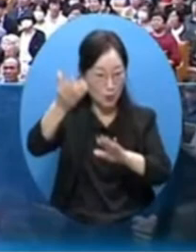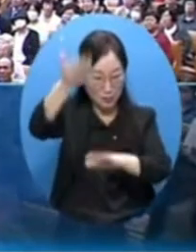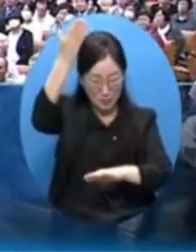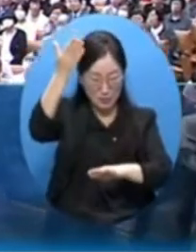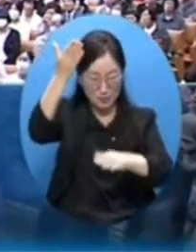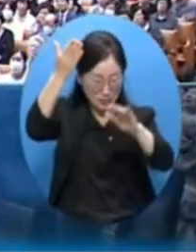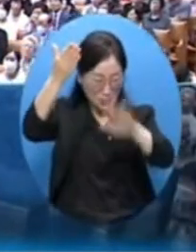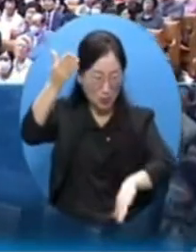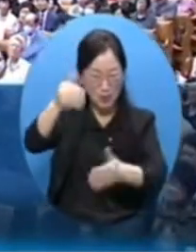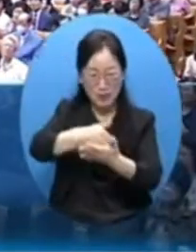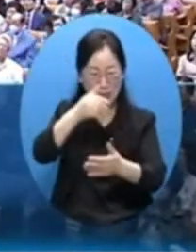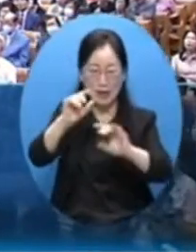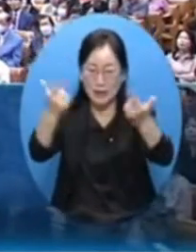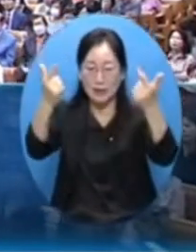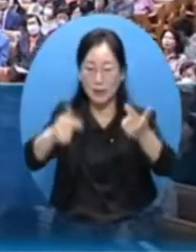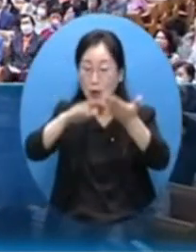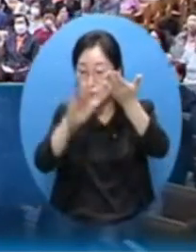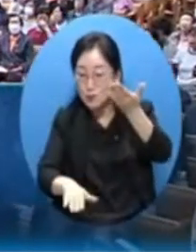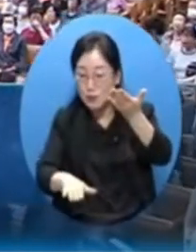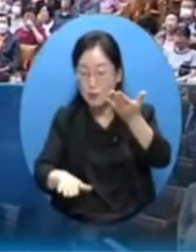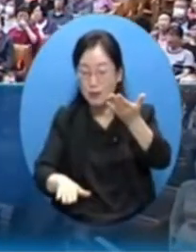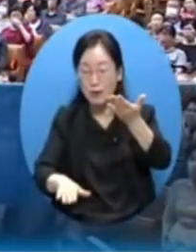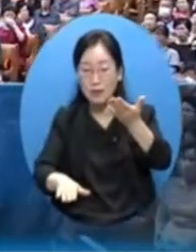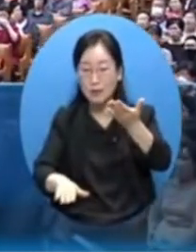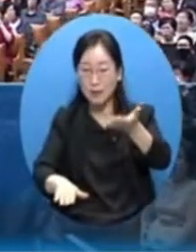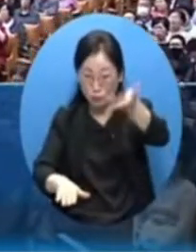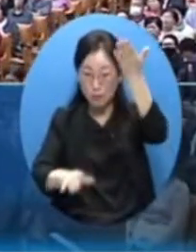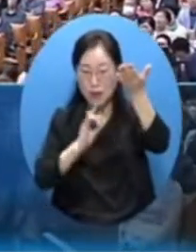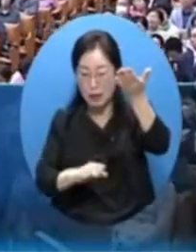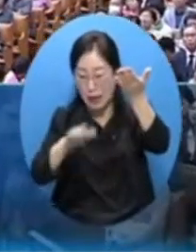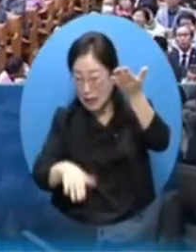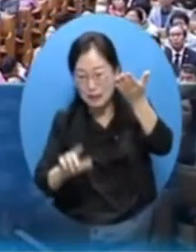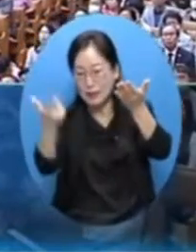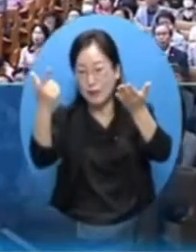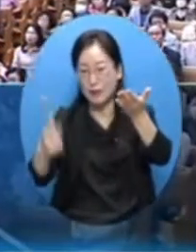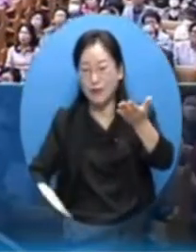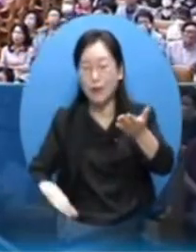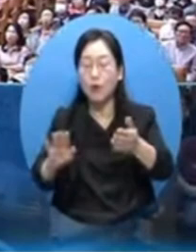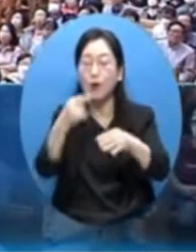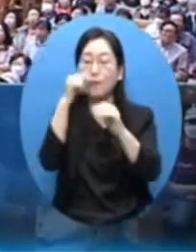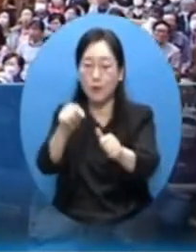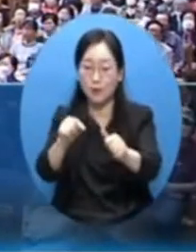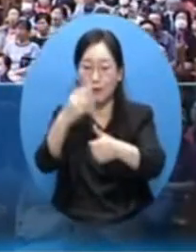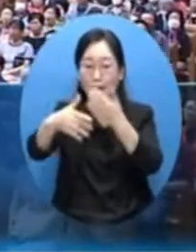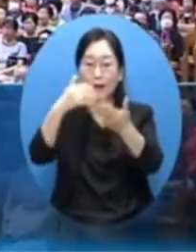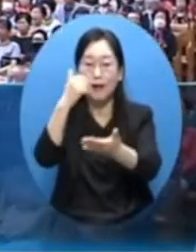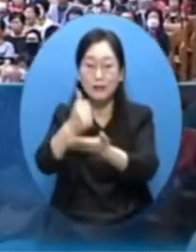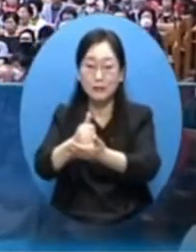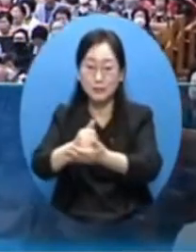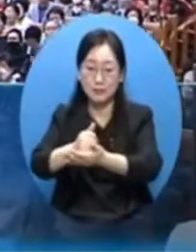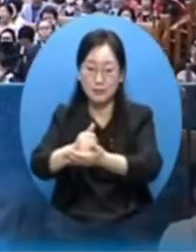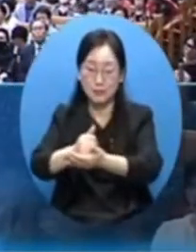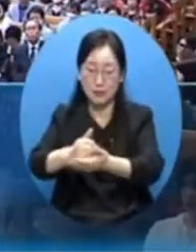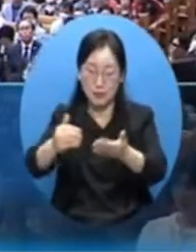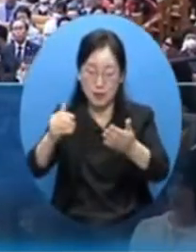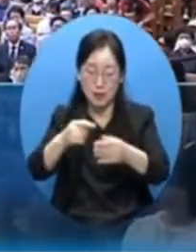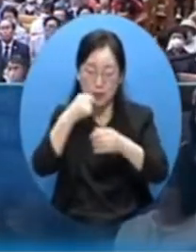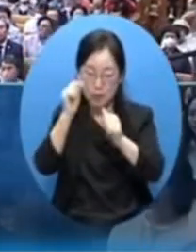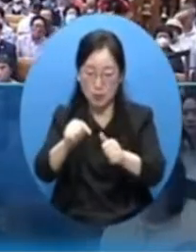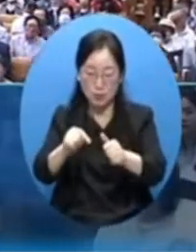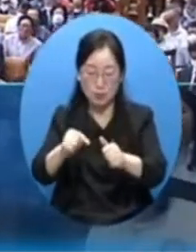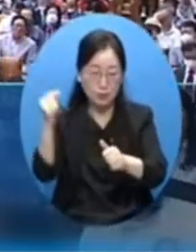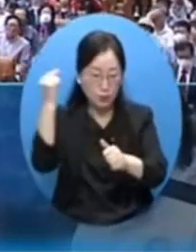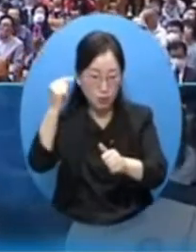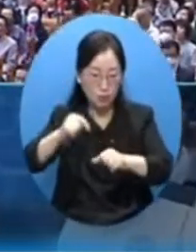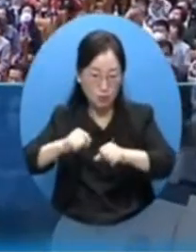않게 하시며 위에만 있고 아래에 있지 않게 하시리니 오직 너는 내가 오늘 내게 명령하는 내 하나님 야훼의 명령을 듣고 지켜